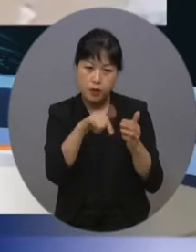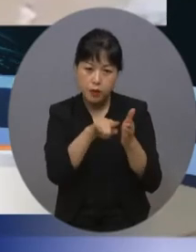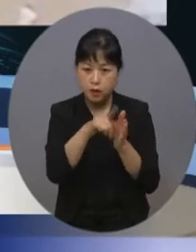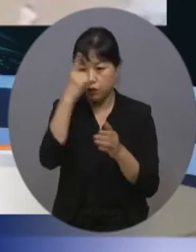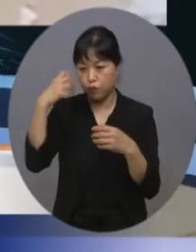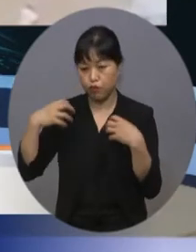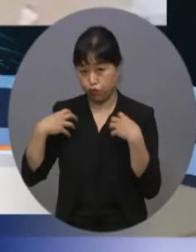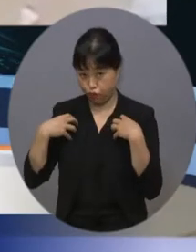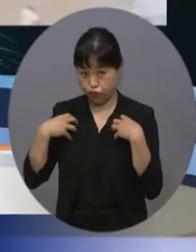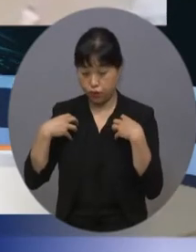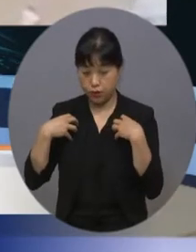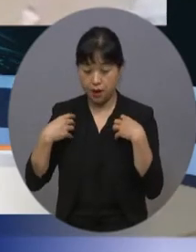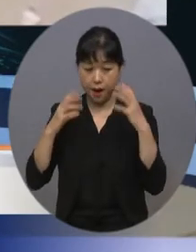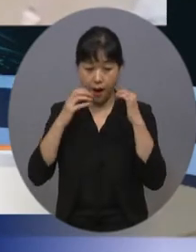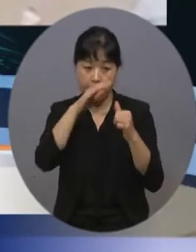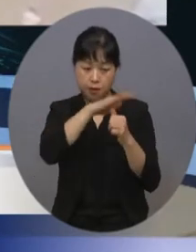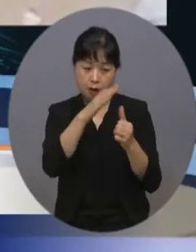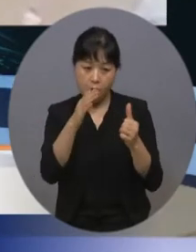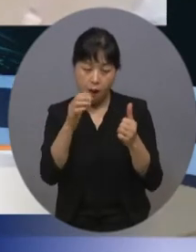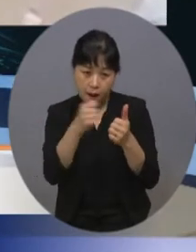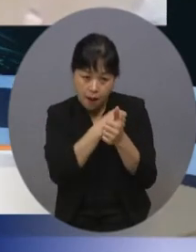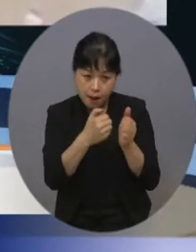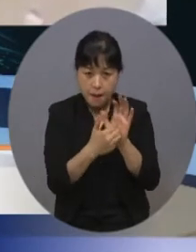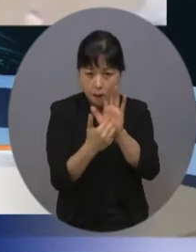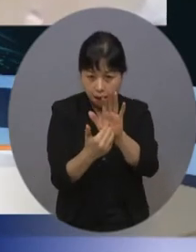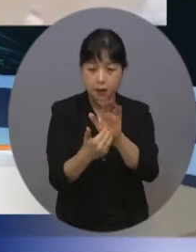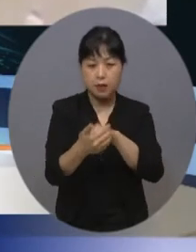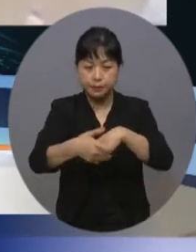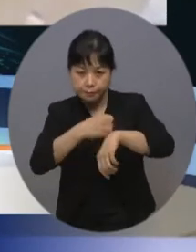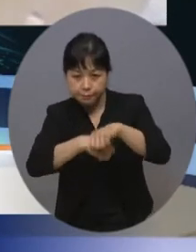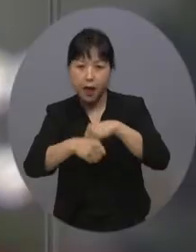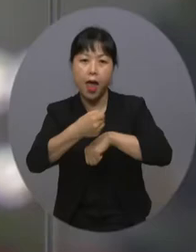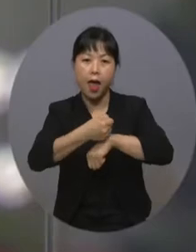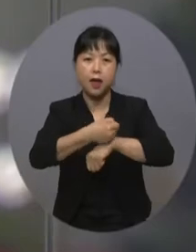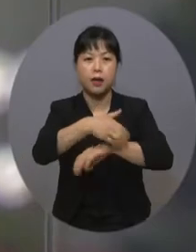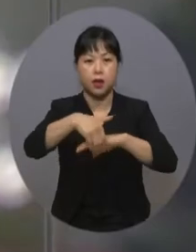정부가 아동학대 대응체계 강화에 나설 방침입니다.